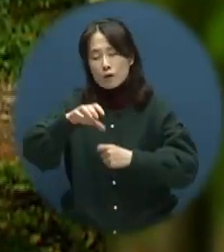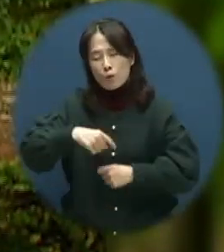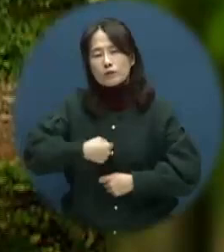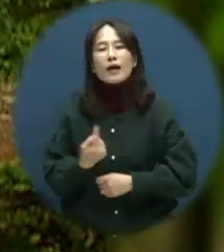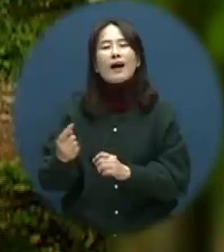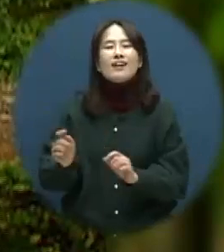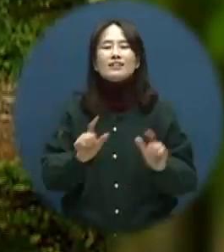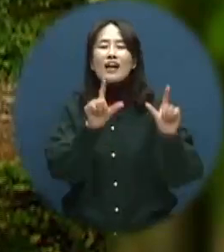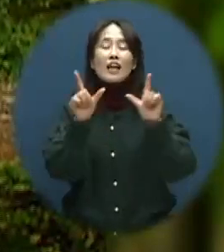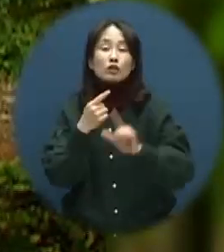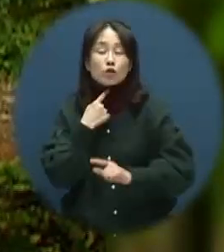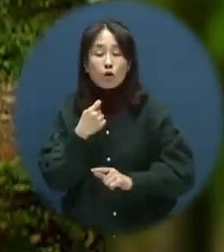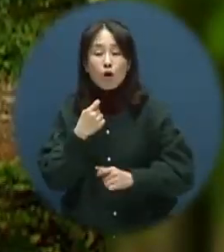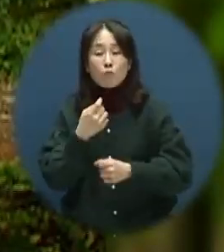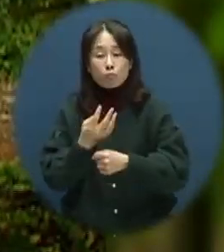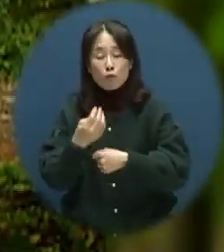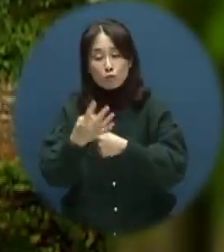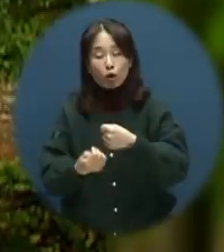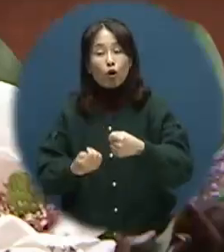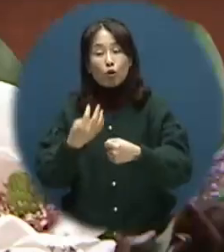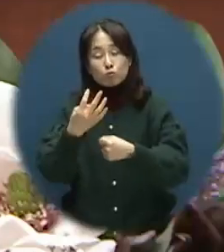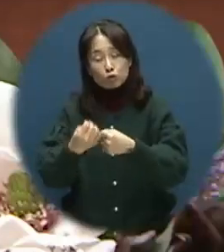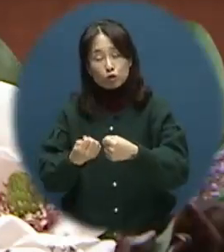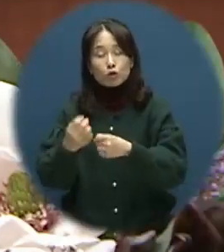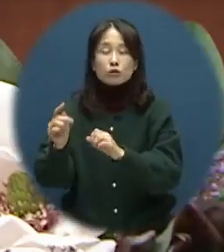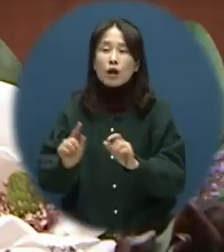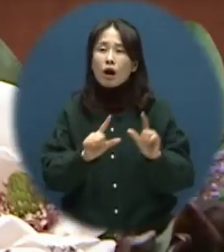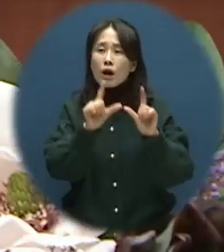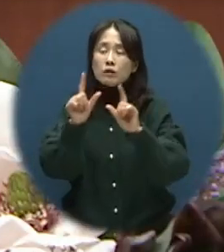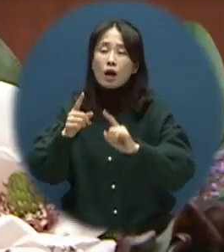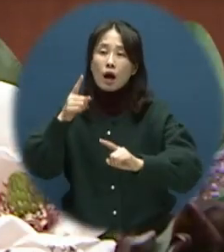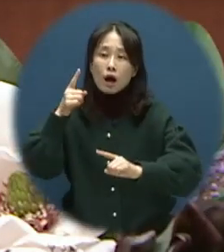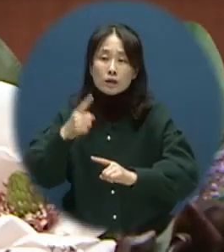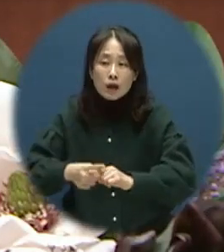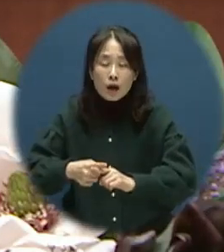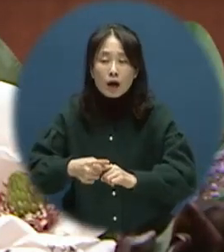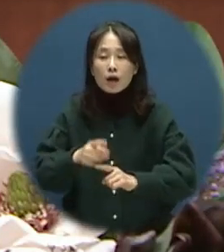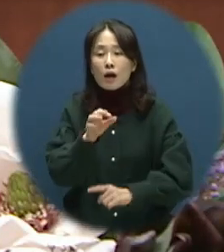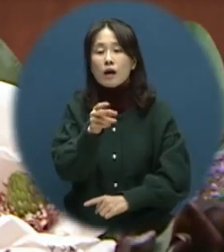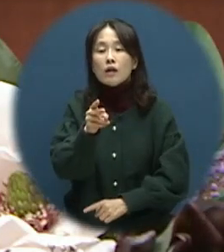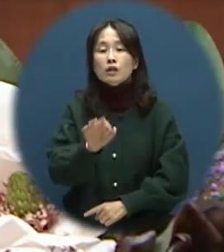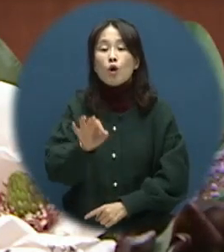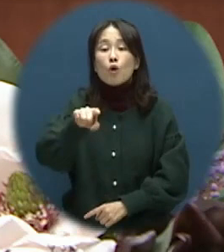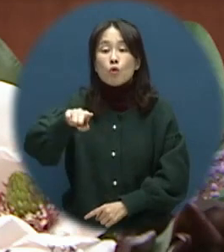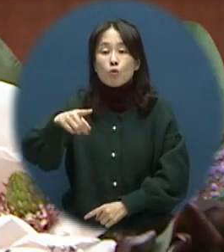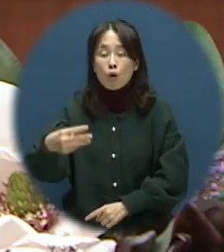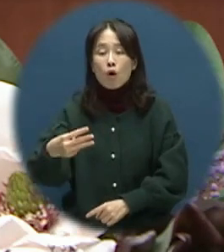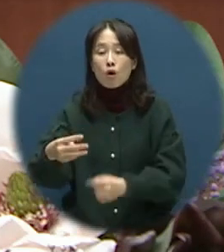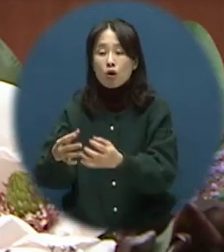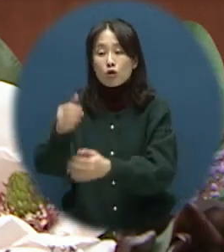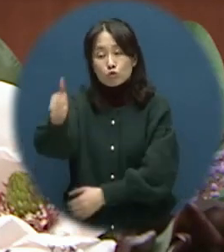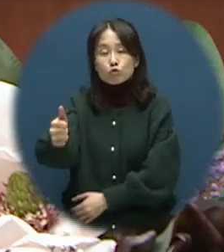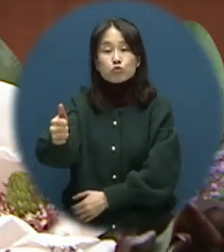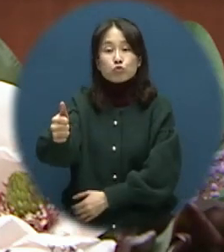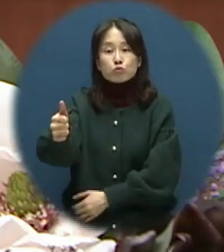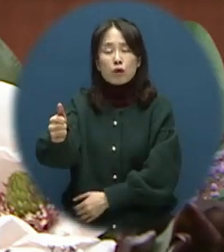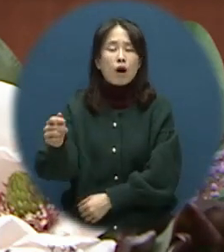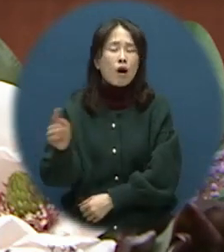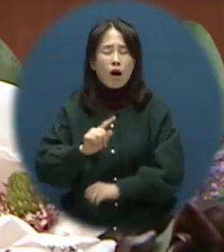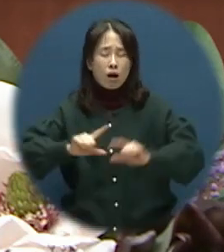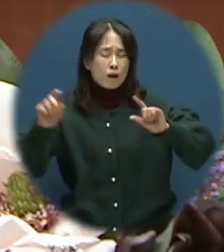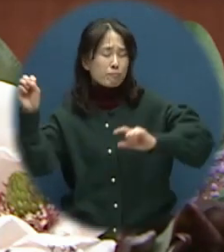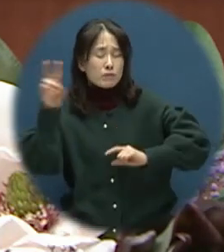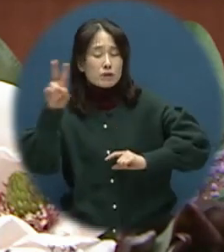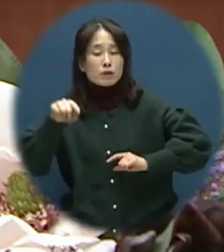살았죠. 그리고 몇 년 살다가 이제 영월 군수가 오늘 갑자기 쓰레기